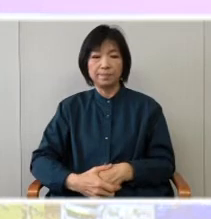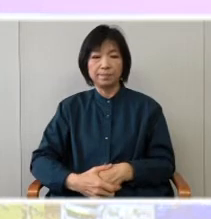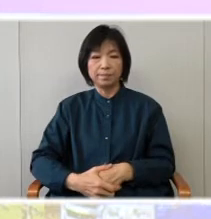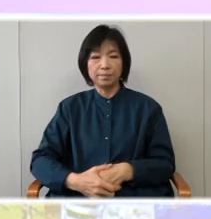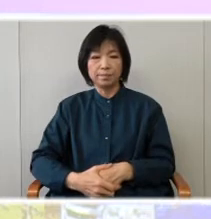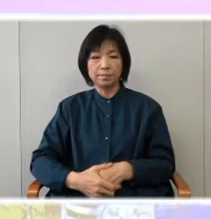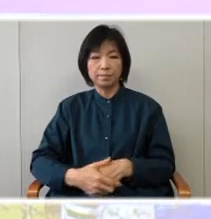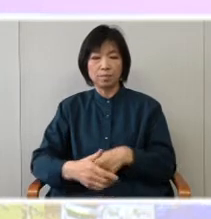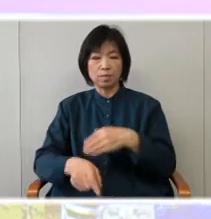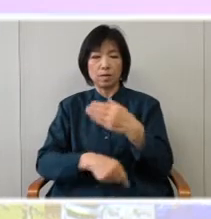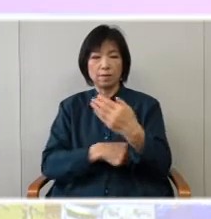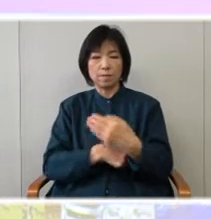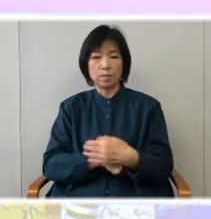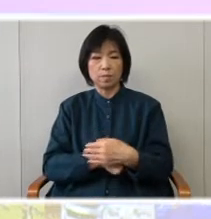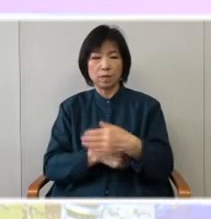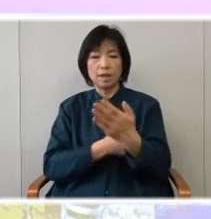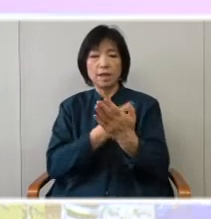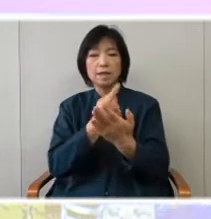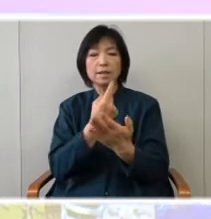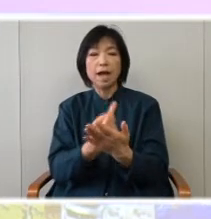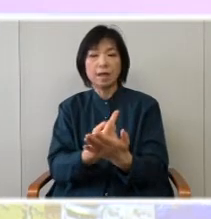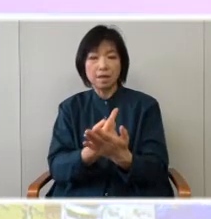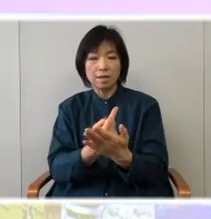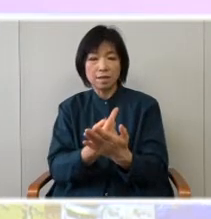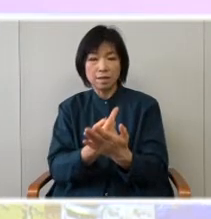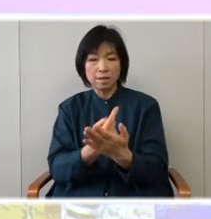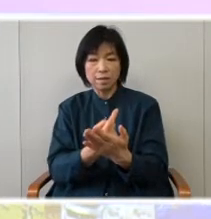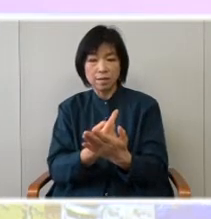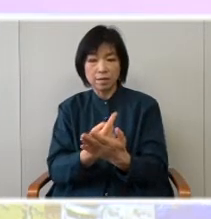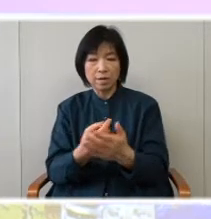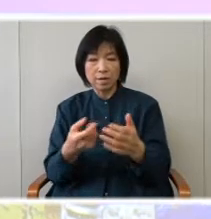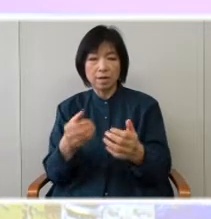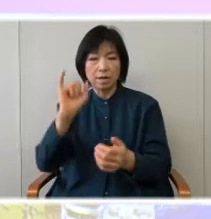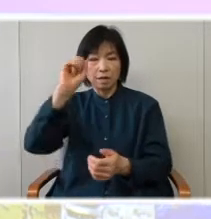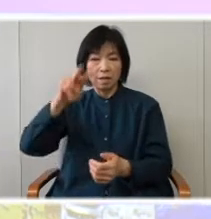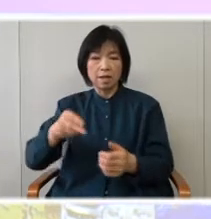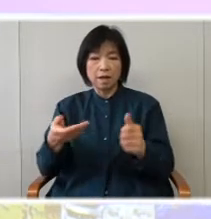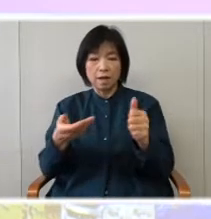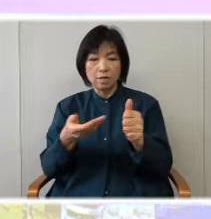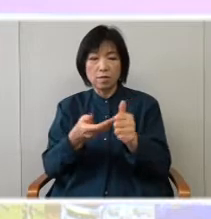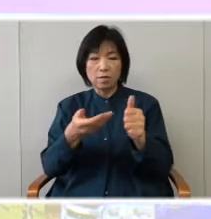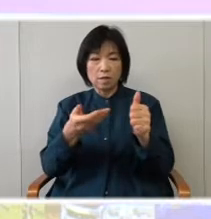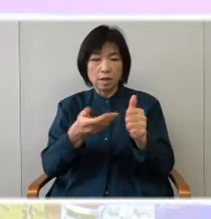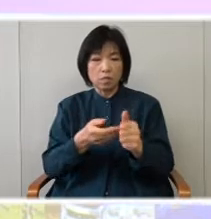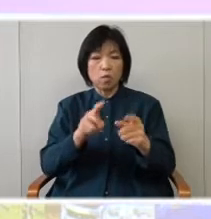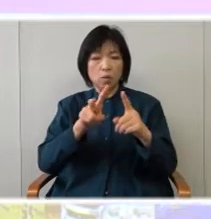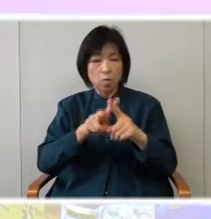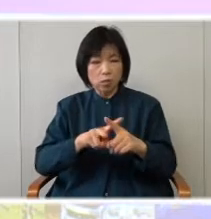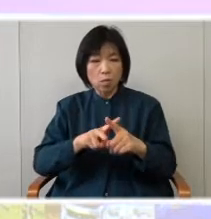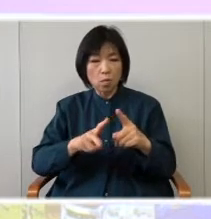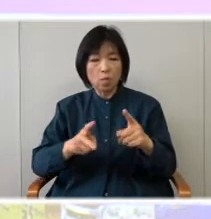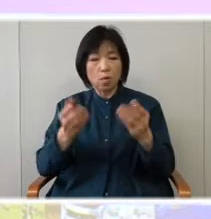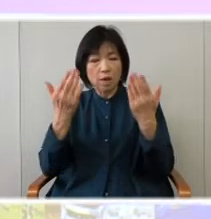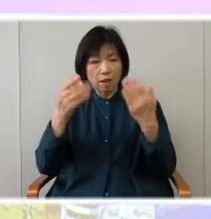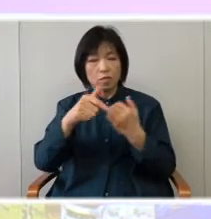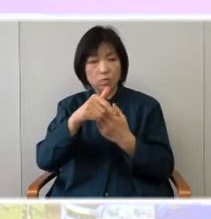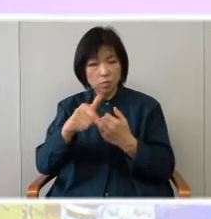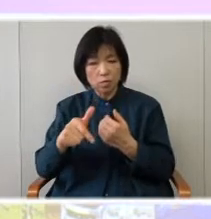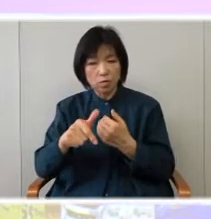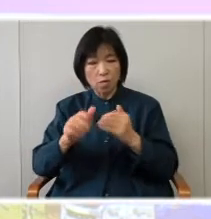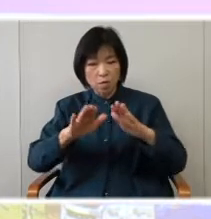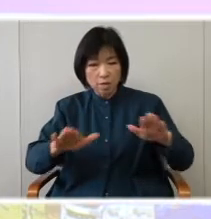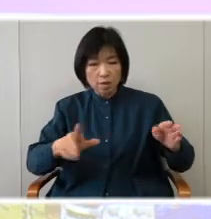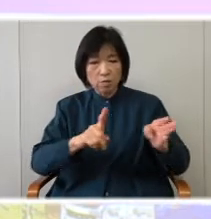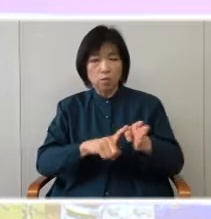まあ、参加者は伊那4学校の小学部の生徒とまたの職